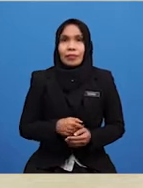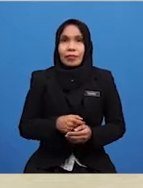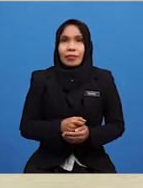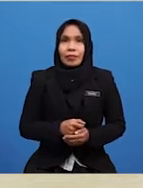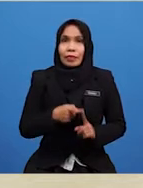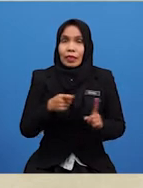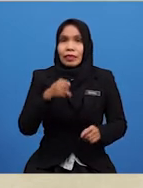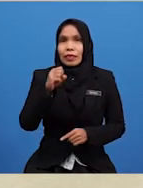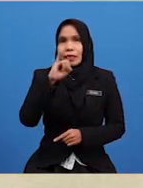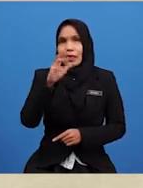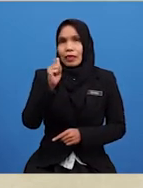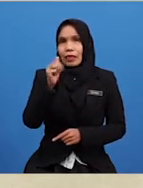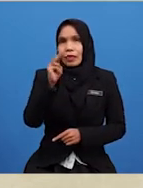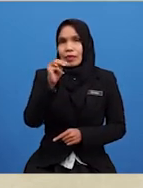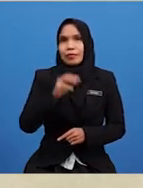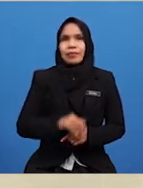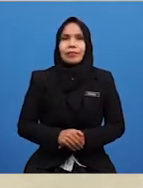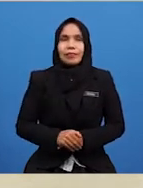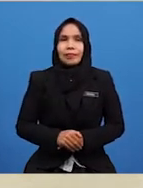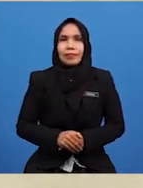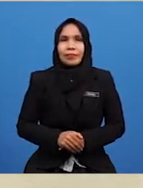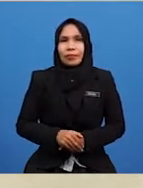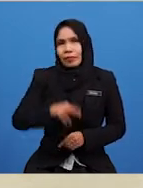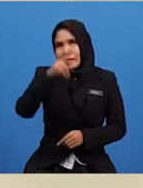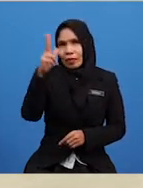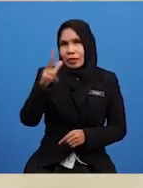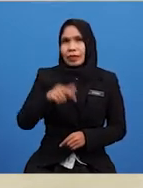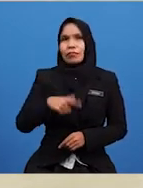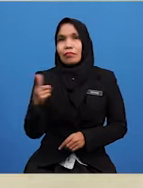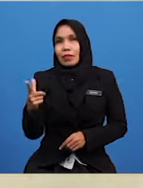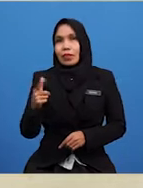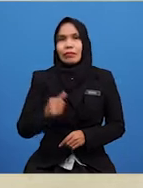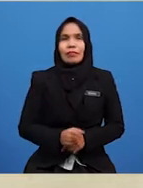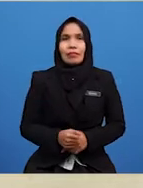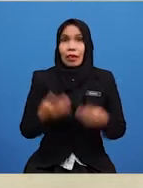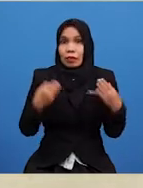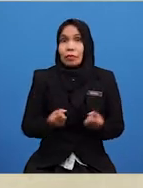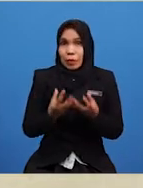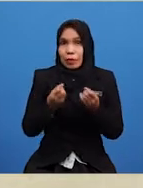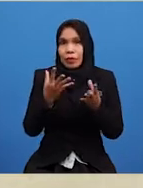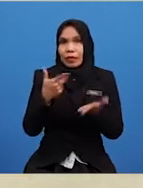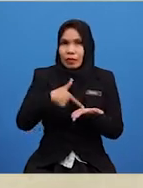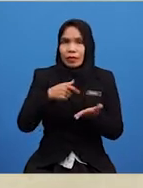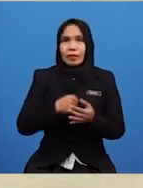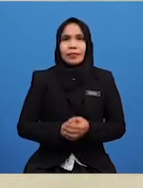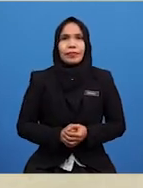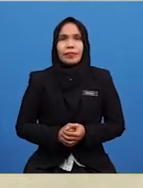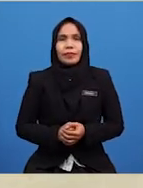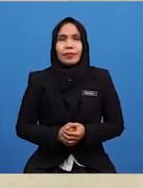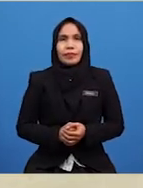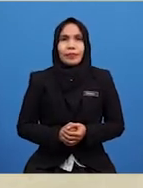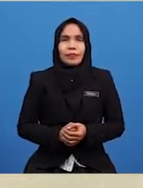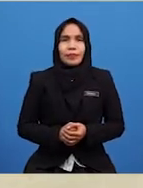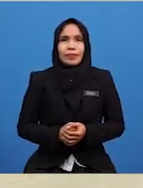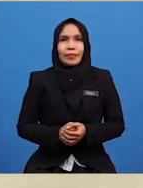dengan kerajaan lain berbentuk perdagangan yang dilakukan dengan Pegu, Luzon, Gujarat, Coromandel dan